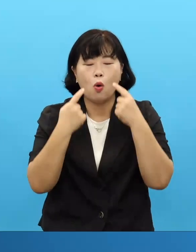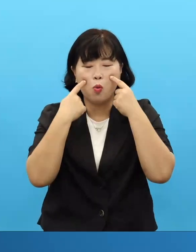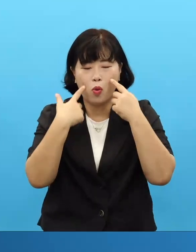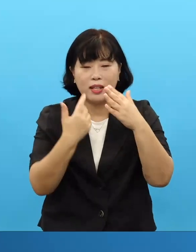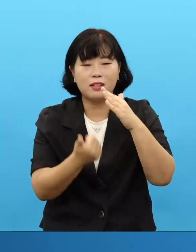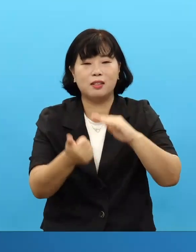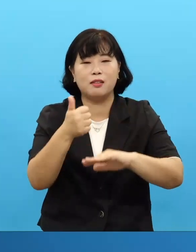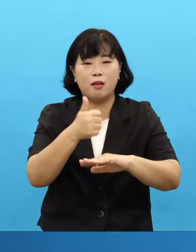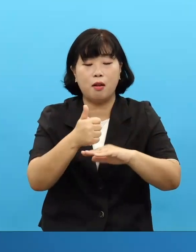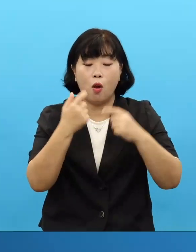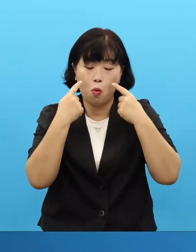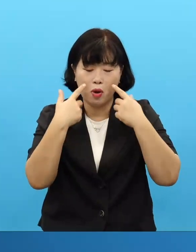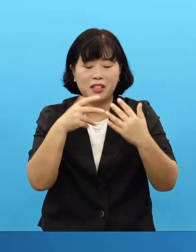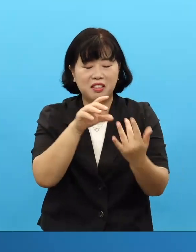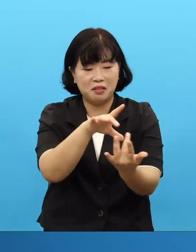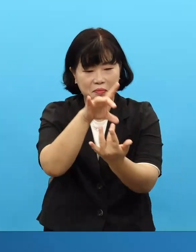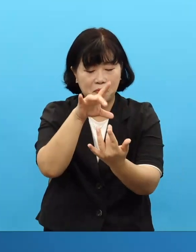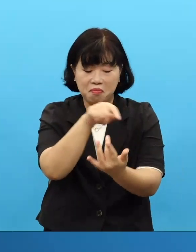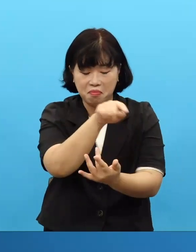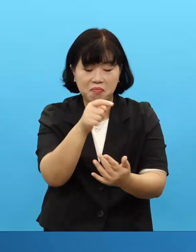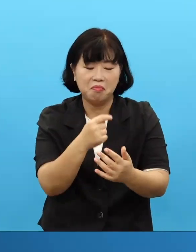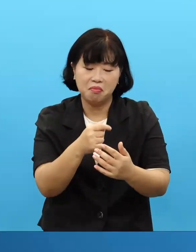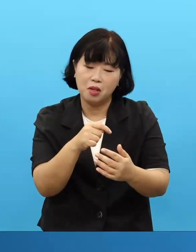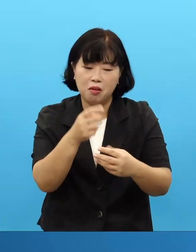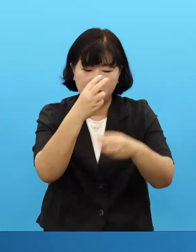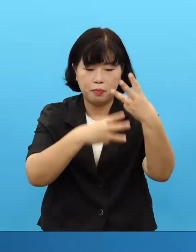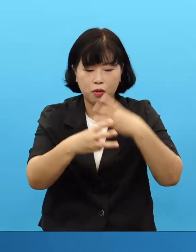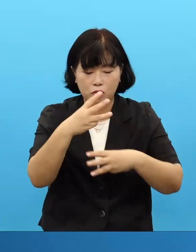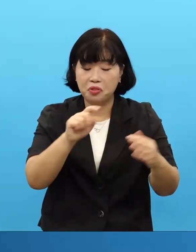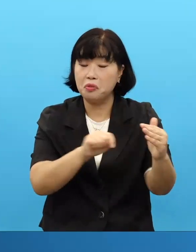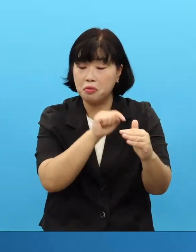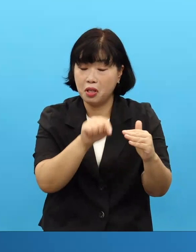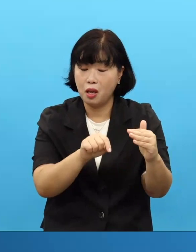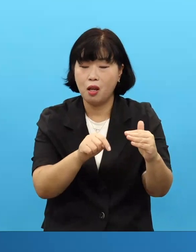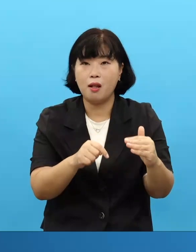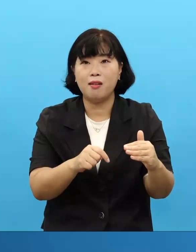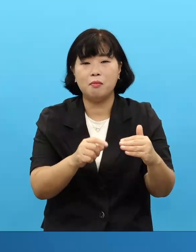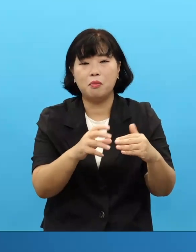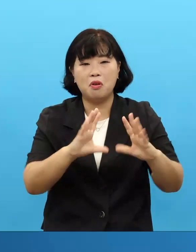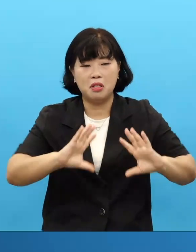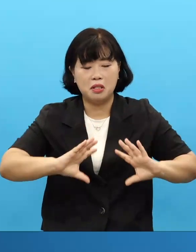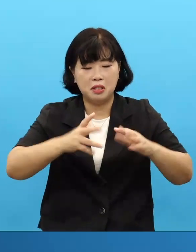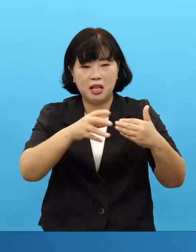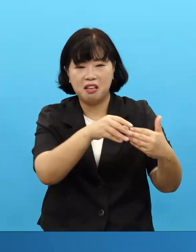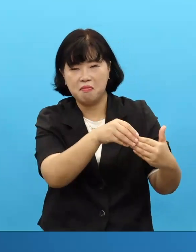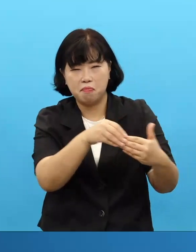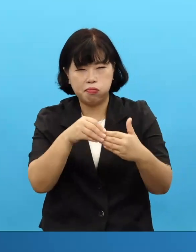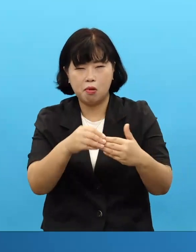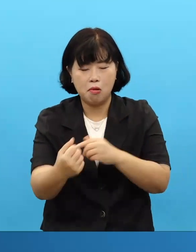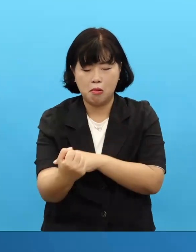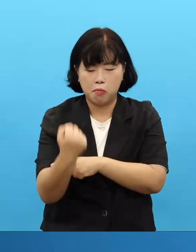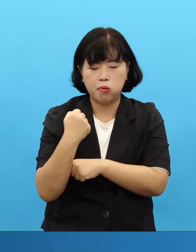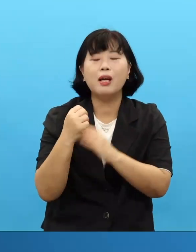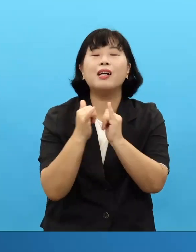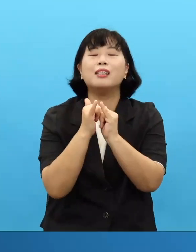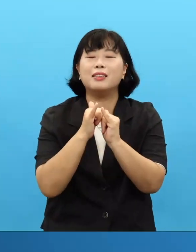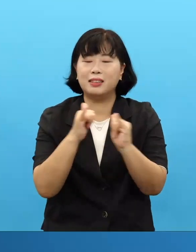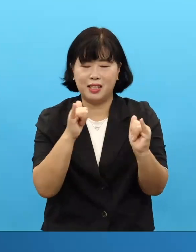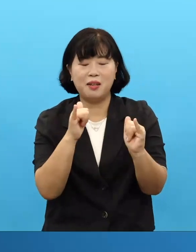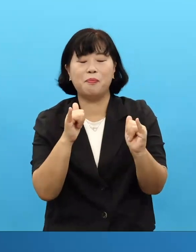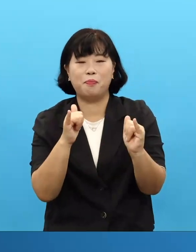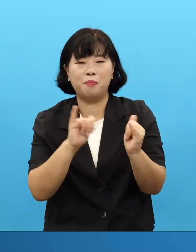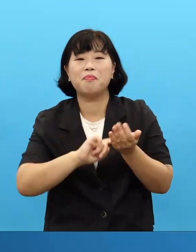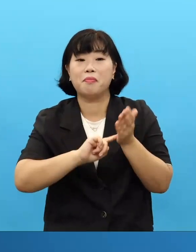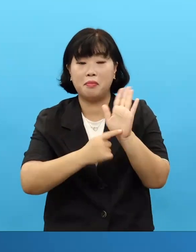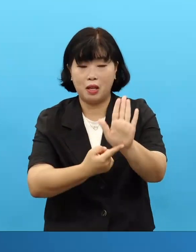기도가 발판이 되는 겁니다. And your prayers all serve as a platform. 어느 날 세계 움직일 렘넌트들이 여기저기서 나오기 시작하면요.